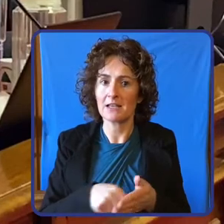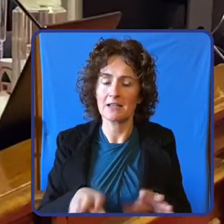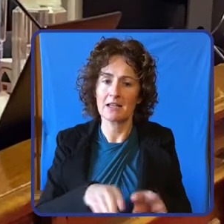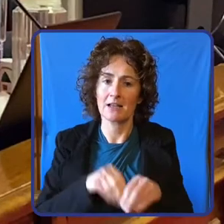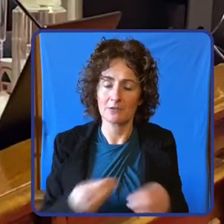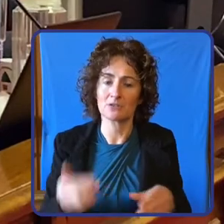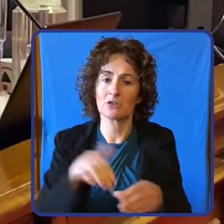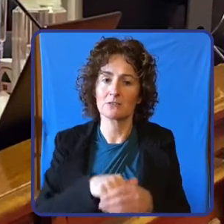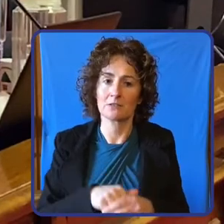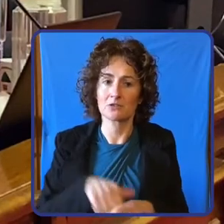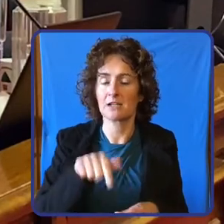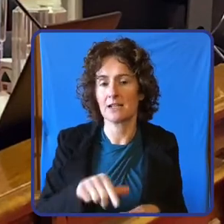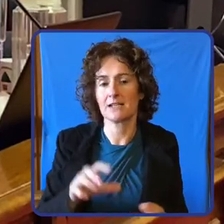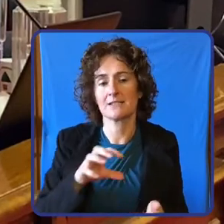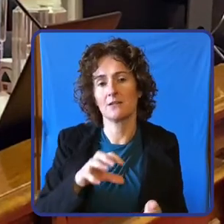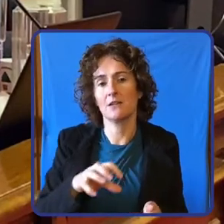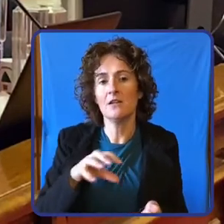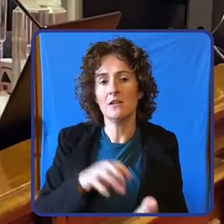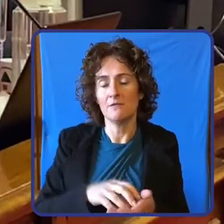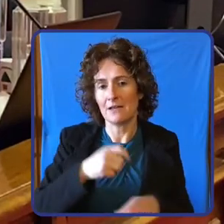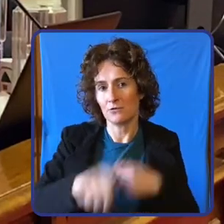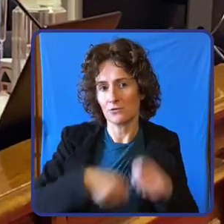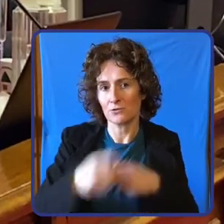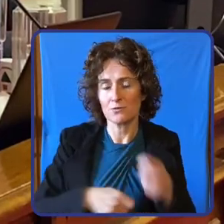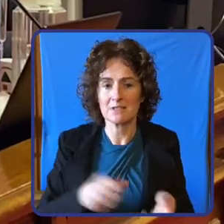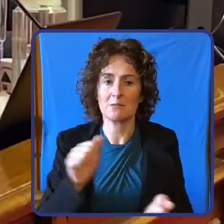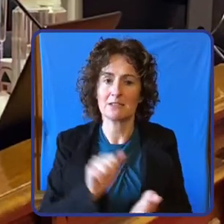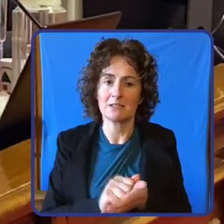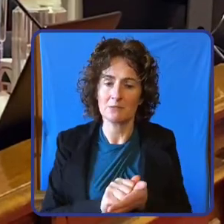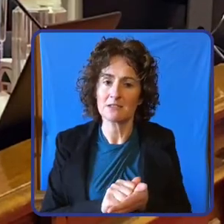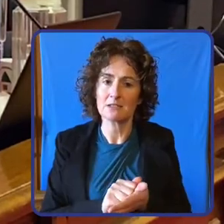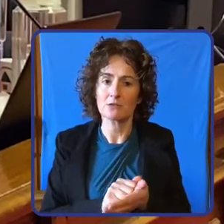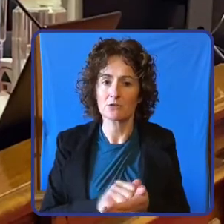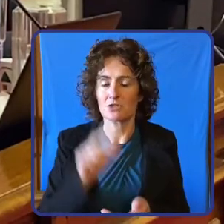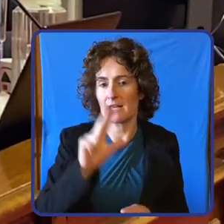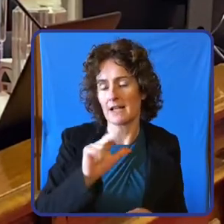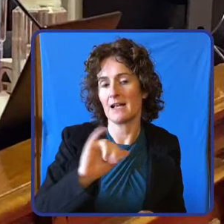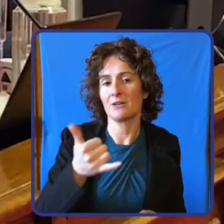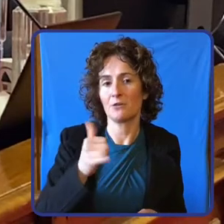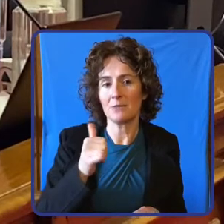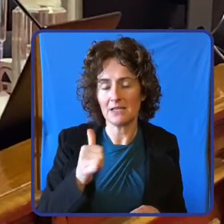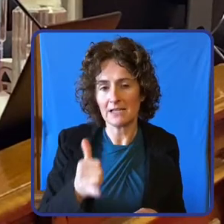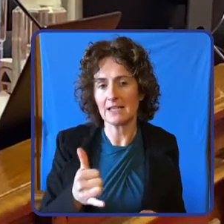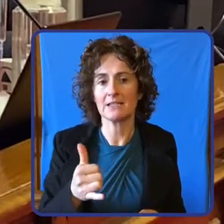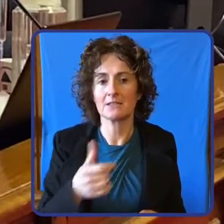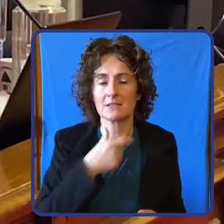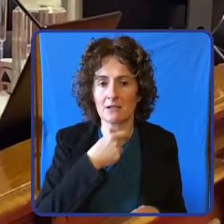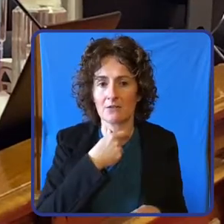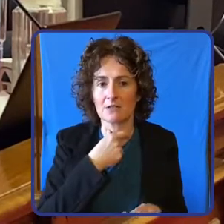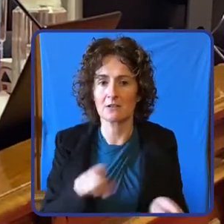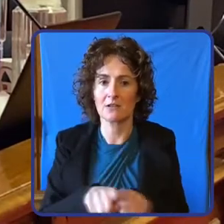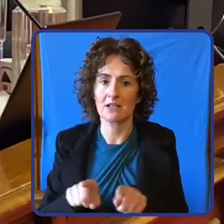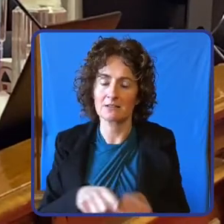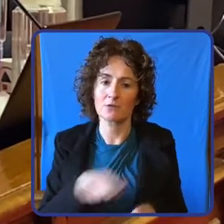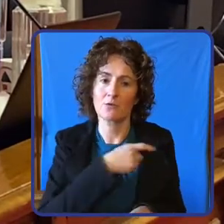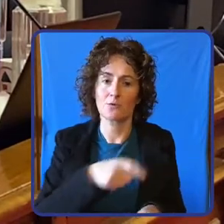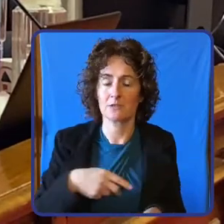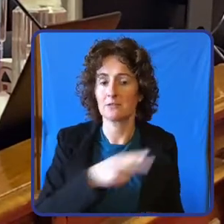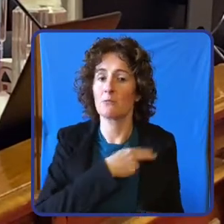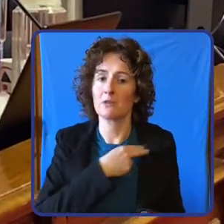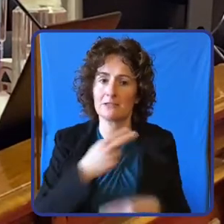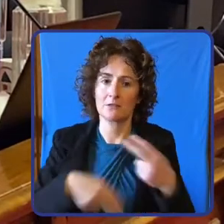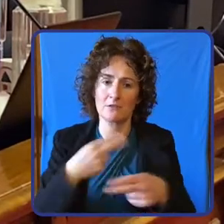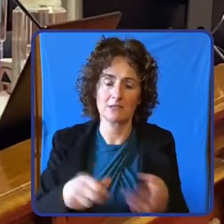pénzügyi, gazdasági, városfejlesztési és városüzemeltetési bizottság 3 igen szavazattal egyhangulag, az ügyrendi és